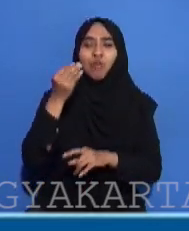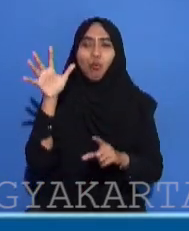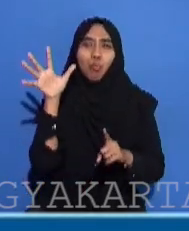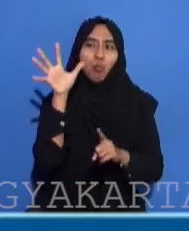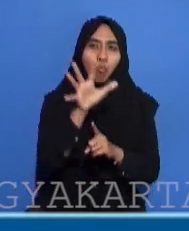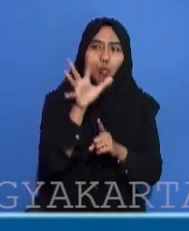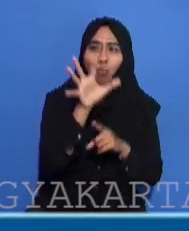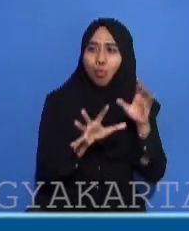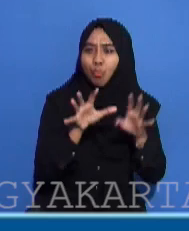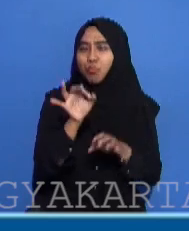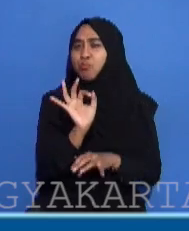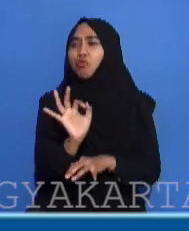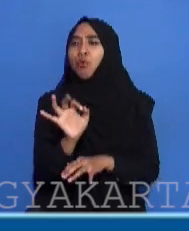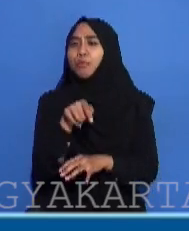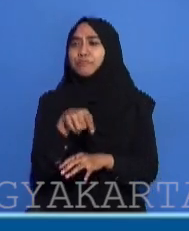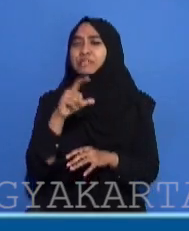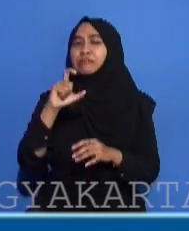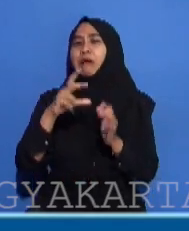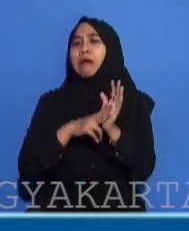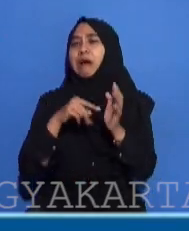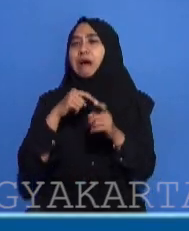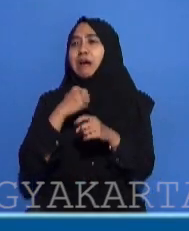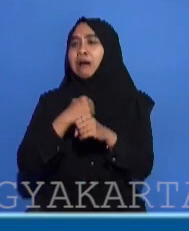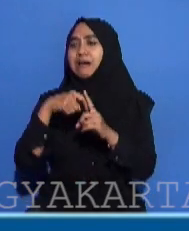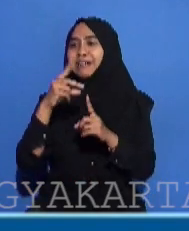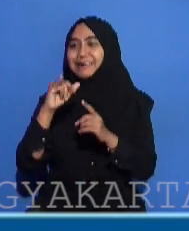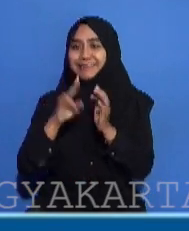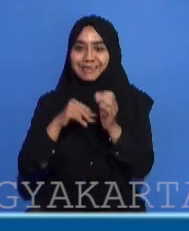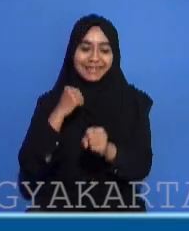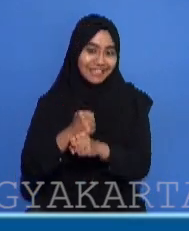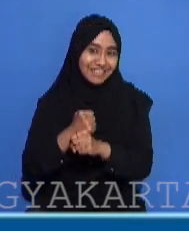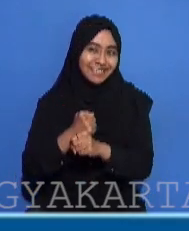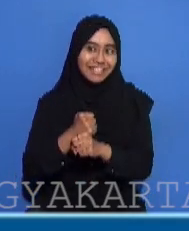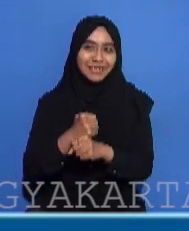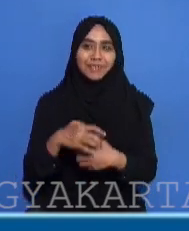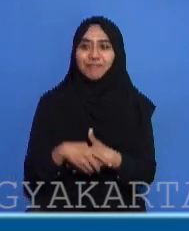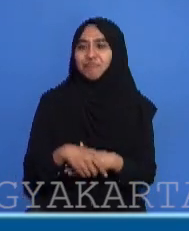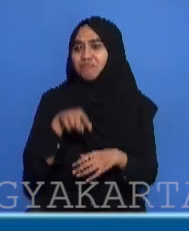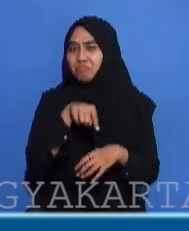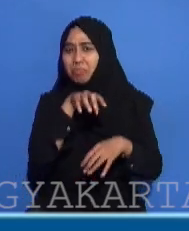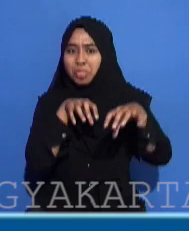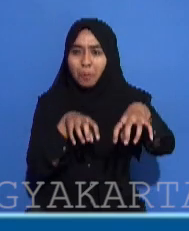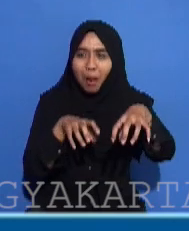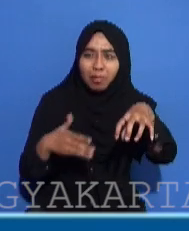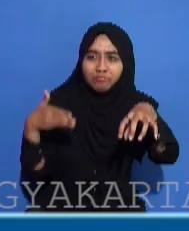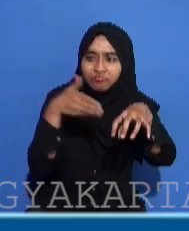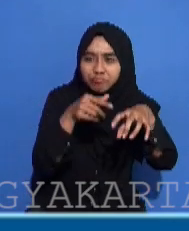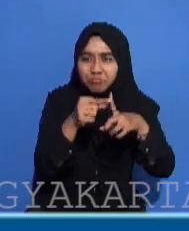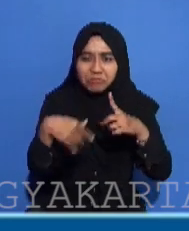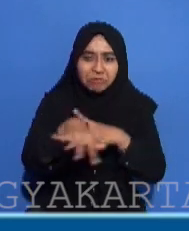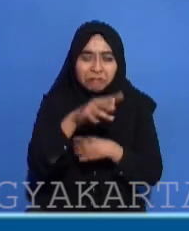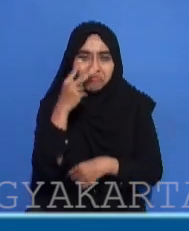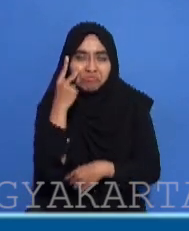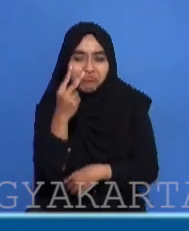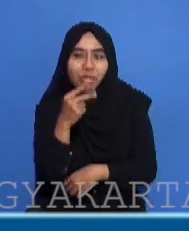inggih menika pesisir Cangkring. Ing papan menika warga masyarakat mboten namung pados sesawangan alam pesisir ingkang indah lan neng